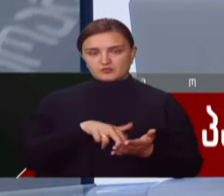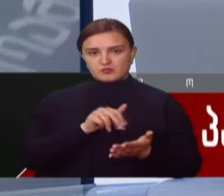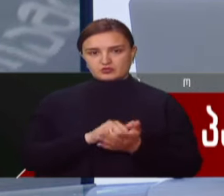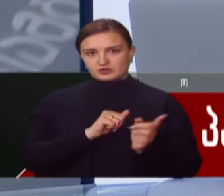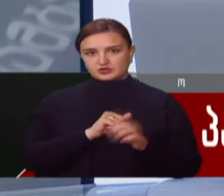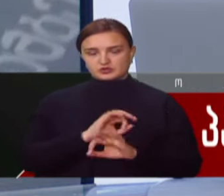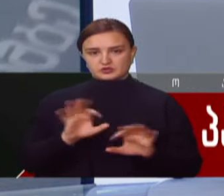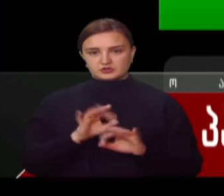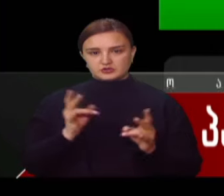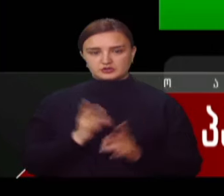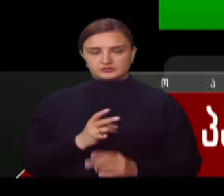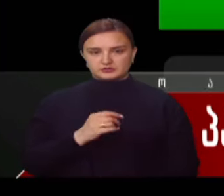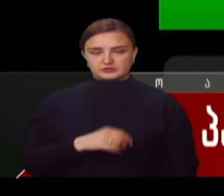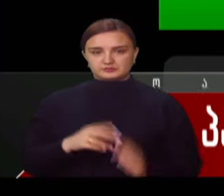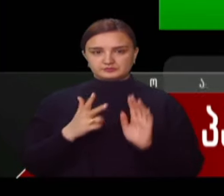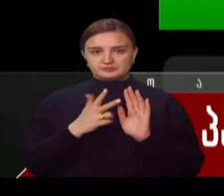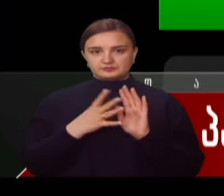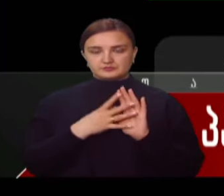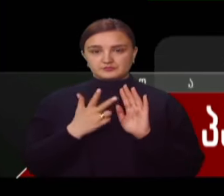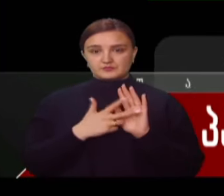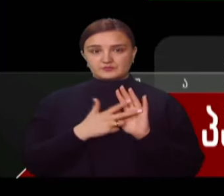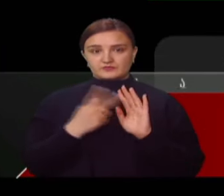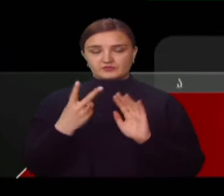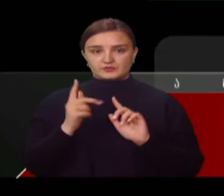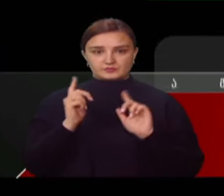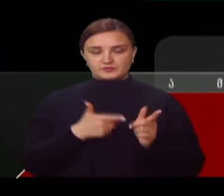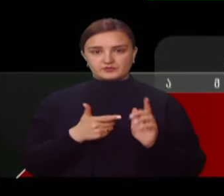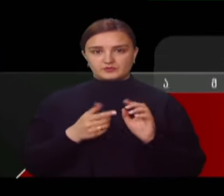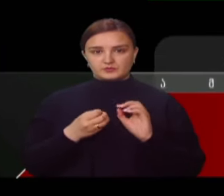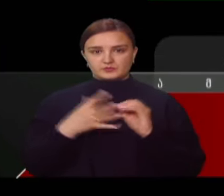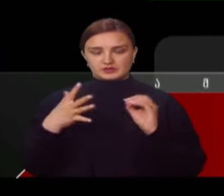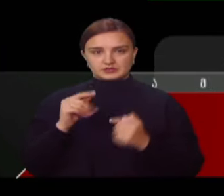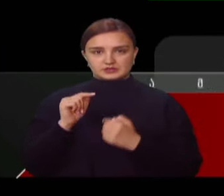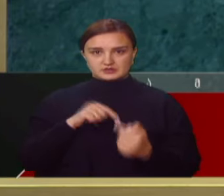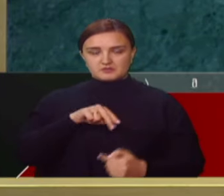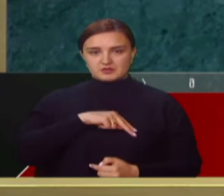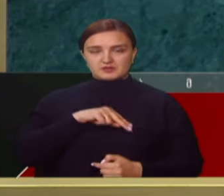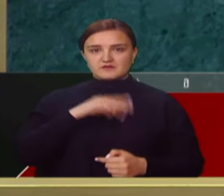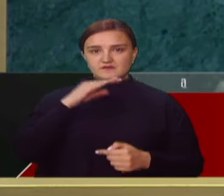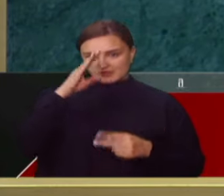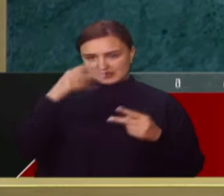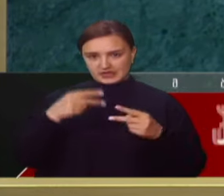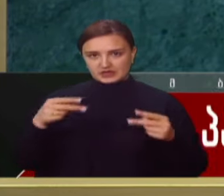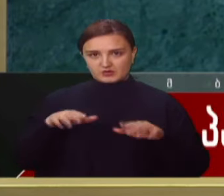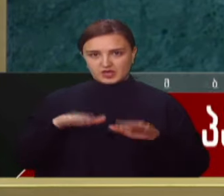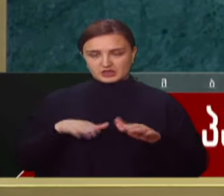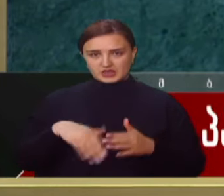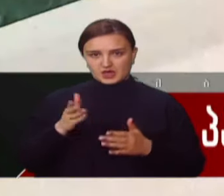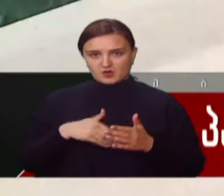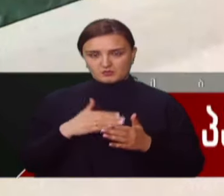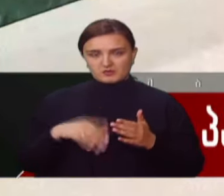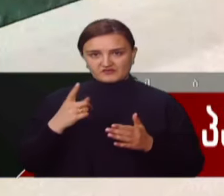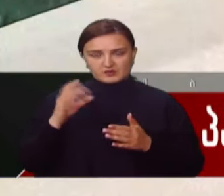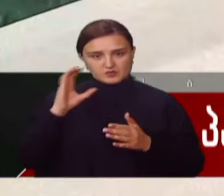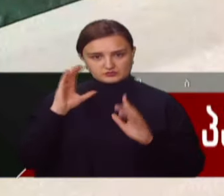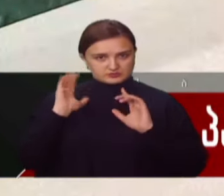Șcirta. Utmut Dauri, Momhret, Utmetic in Amdegi, Palmamit, Masaval de Bulo Genderulik, Votirebis Kaukmebas, Bhari, Pirveli